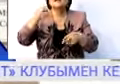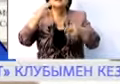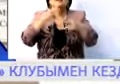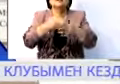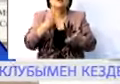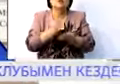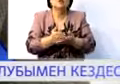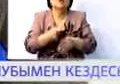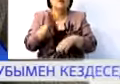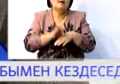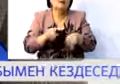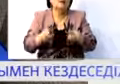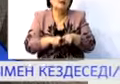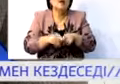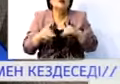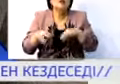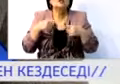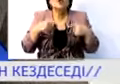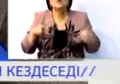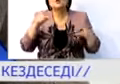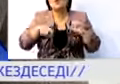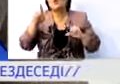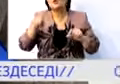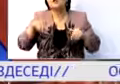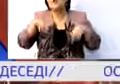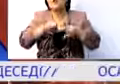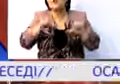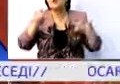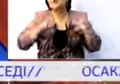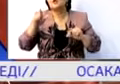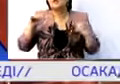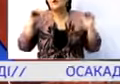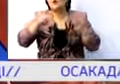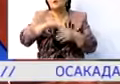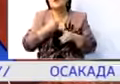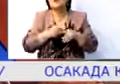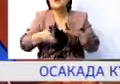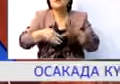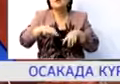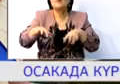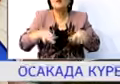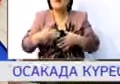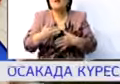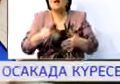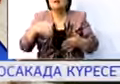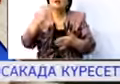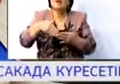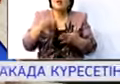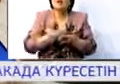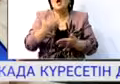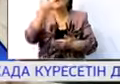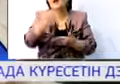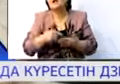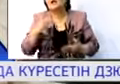тигізер кесел екенін ұғындыру. Шара аясында бірқатар университет пен колледж студенттері бас қосты. Онда сыбайлас жемқорлықтың алдын алуға арналған